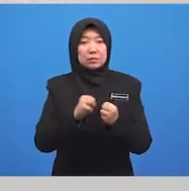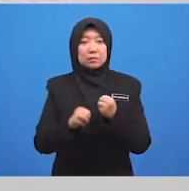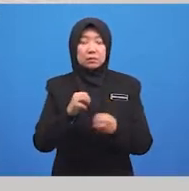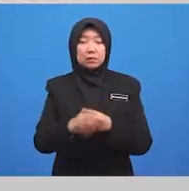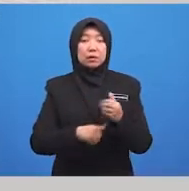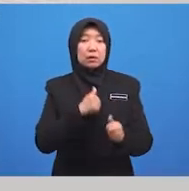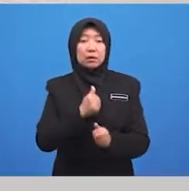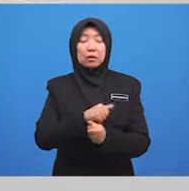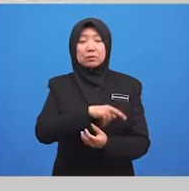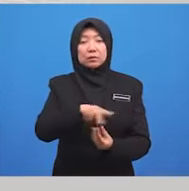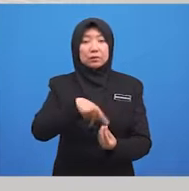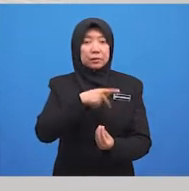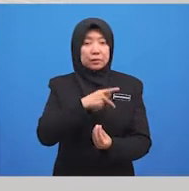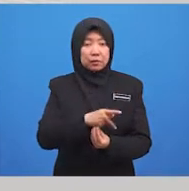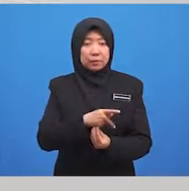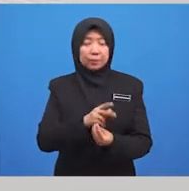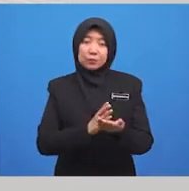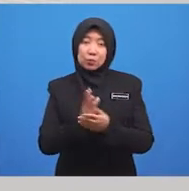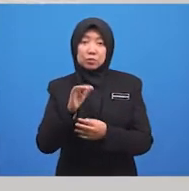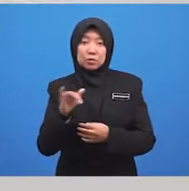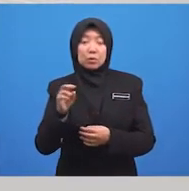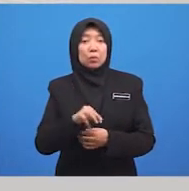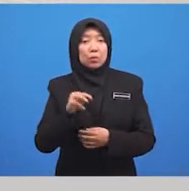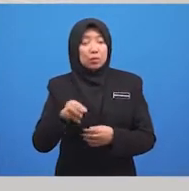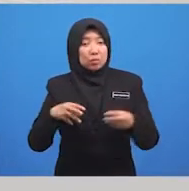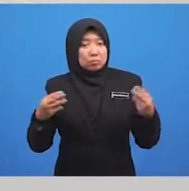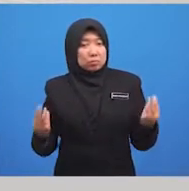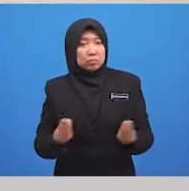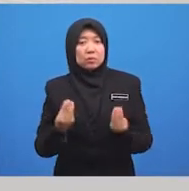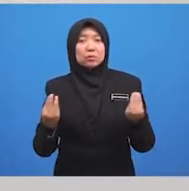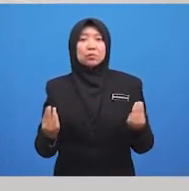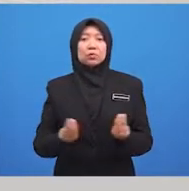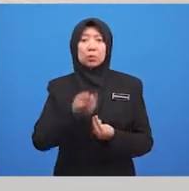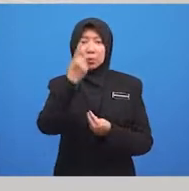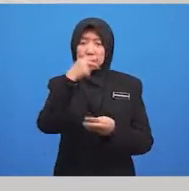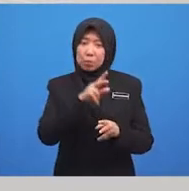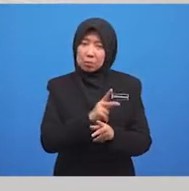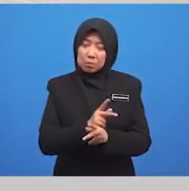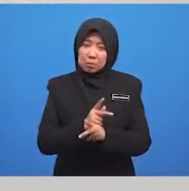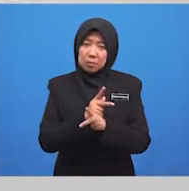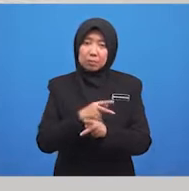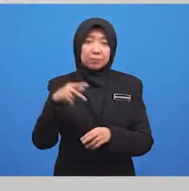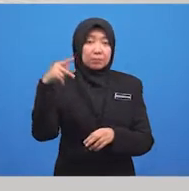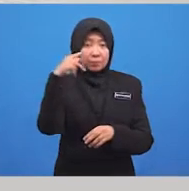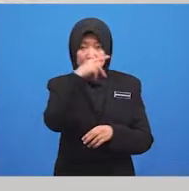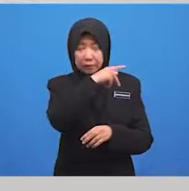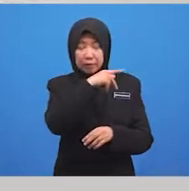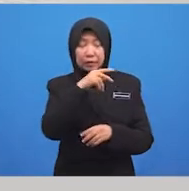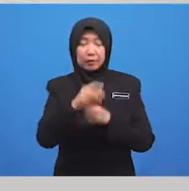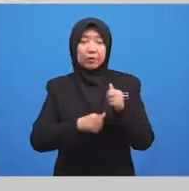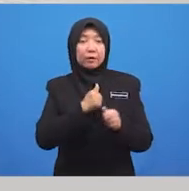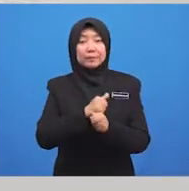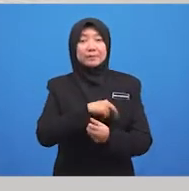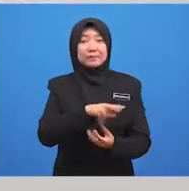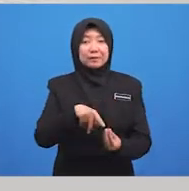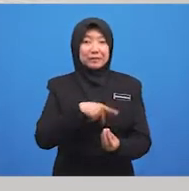isu-isu alam sekitar. Seterusnya, murid bermotivasi untuk memelihara dan memulihara alam